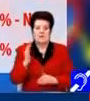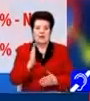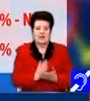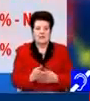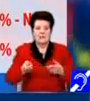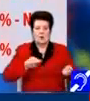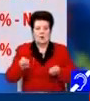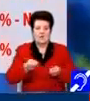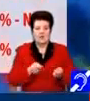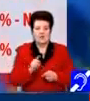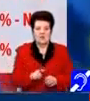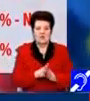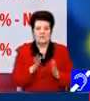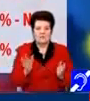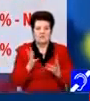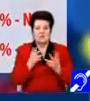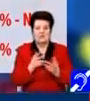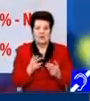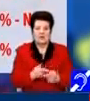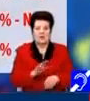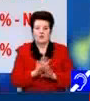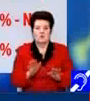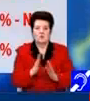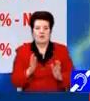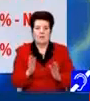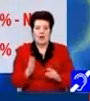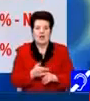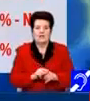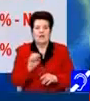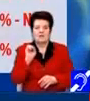în guvern. Cei drept, nici cifrele executivului nu sunt prea mari, doar